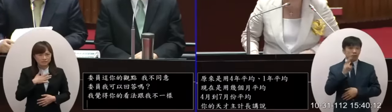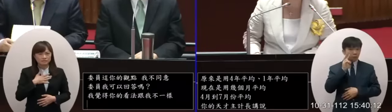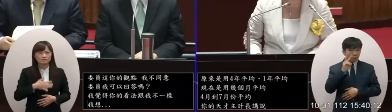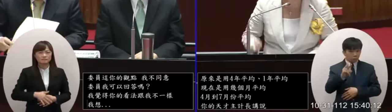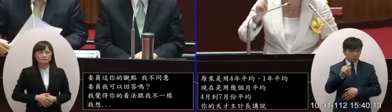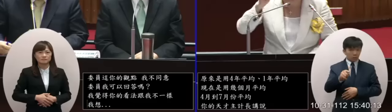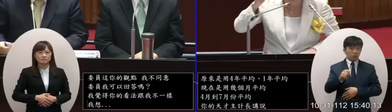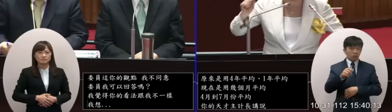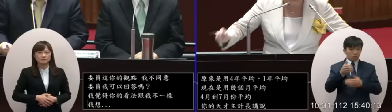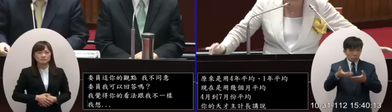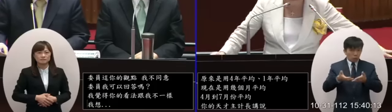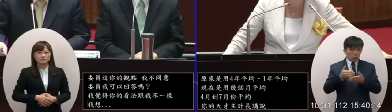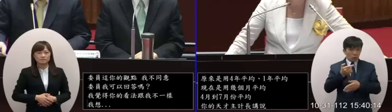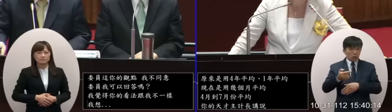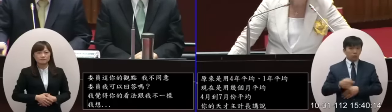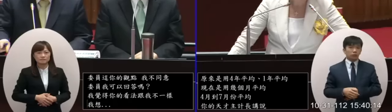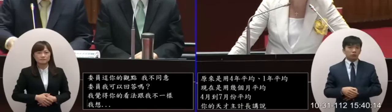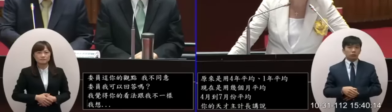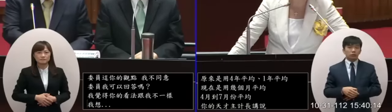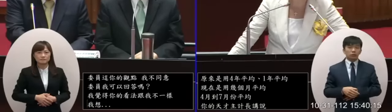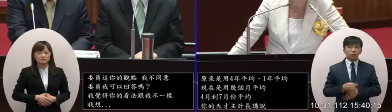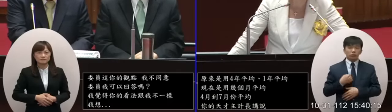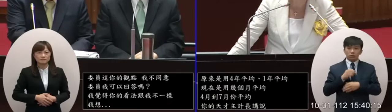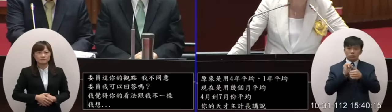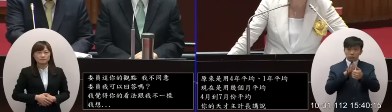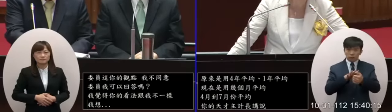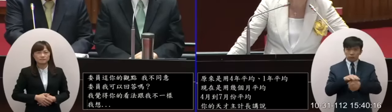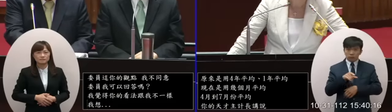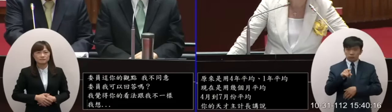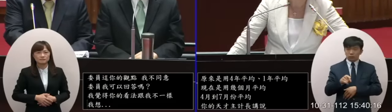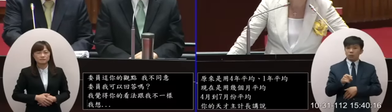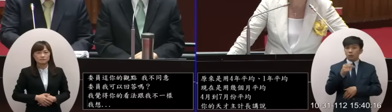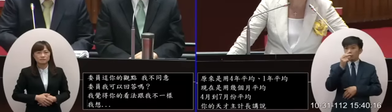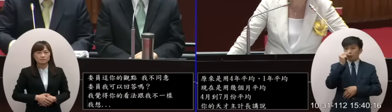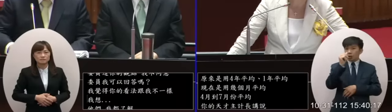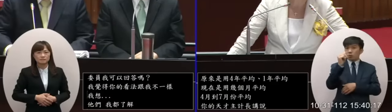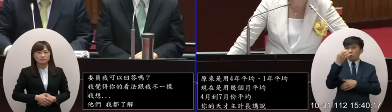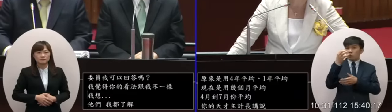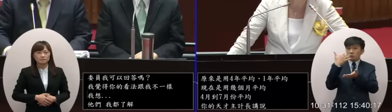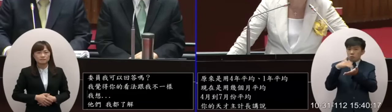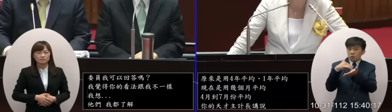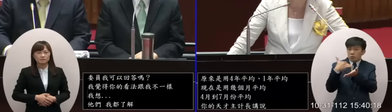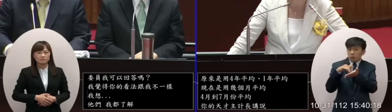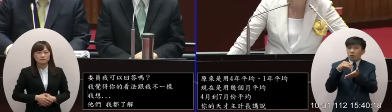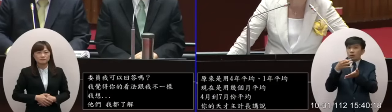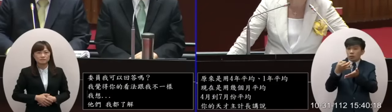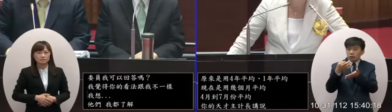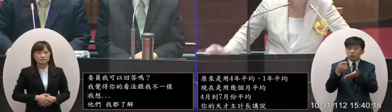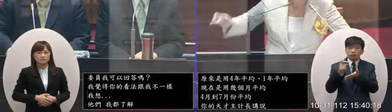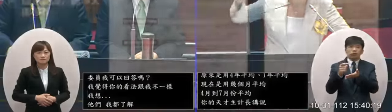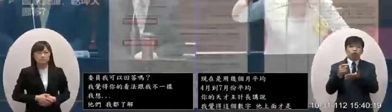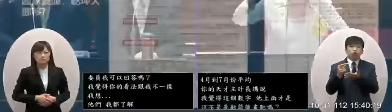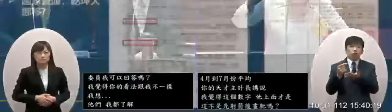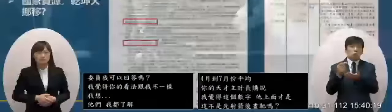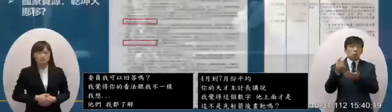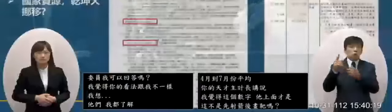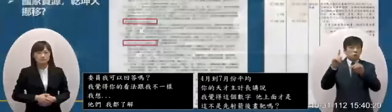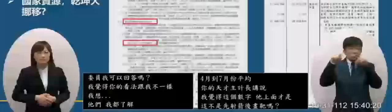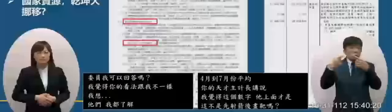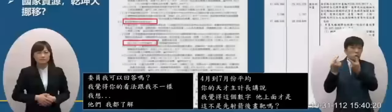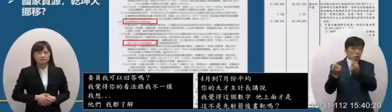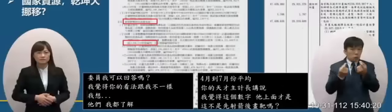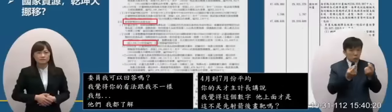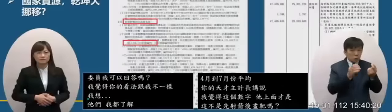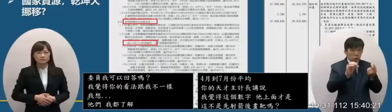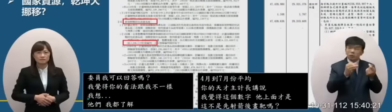要的事实真相，你真的必须要知道。我们的特别预算呢，我们今天姑且不讲说它是个常态化，我们今天的特别